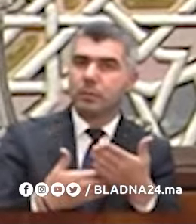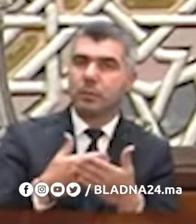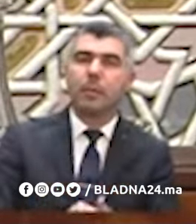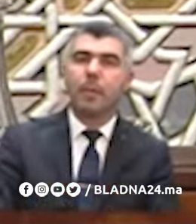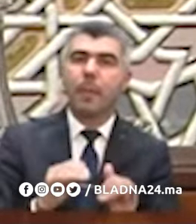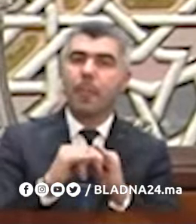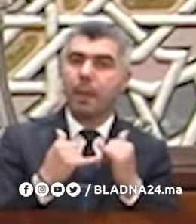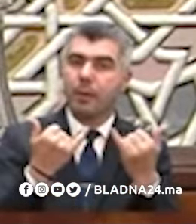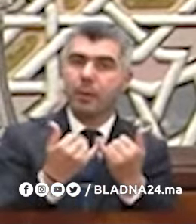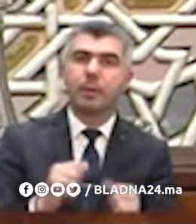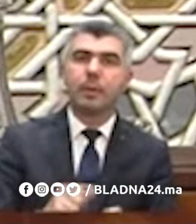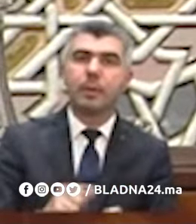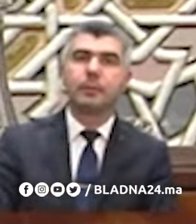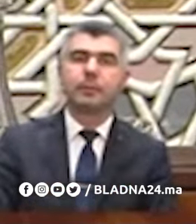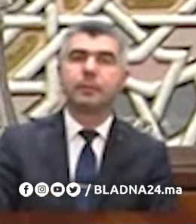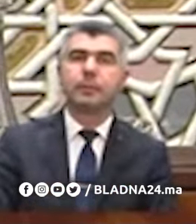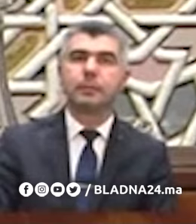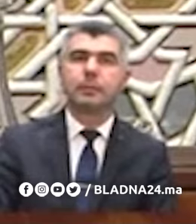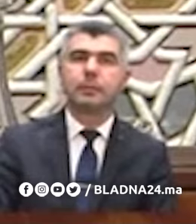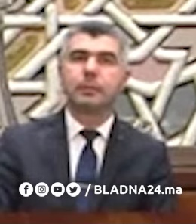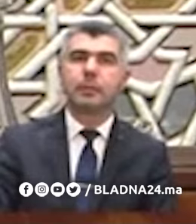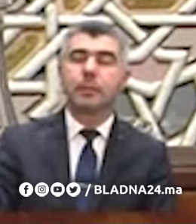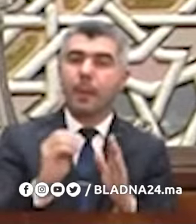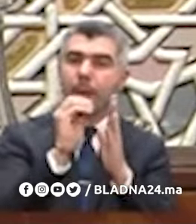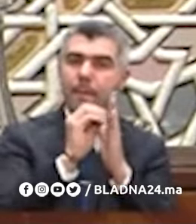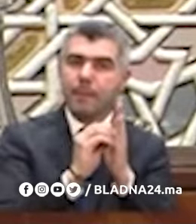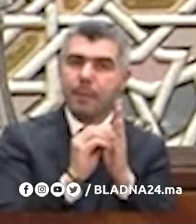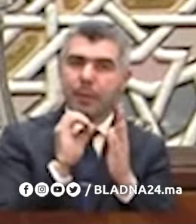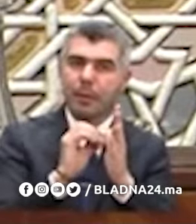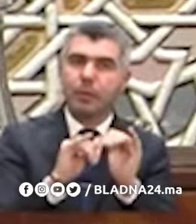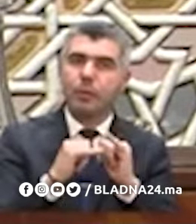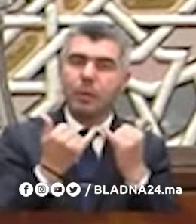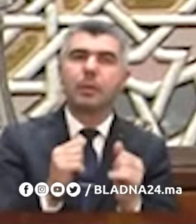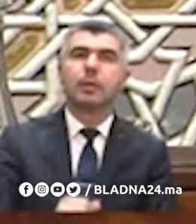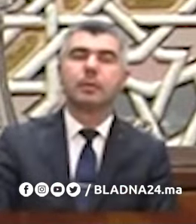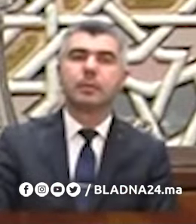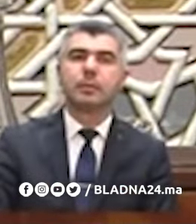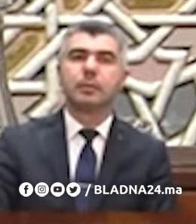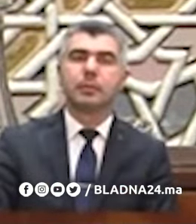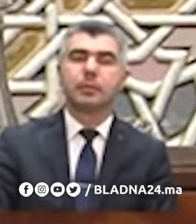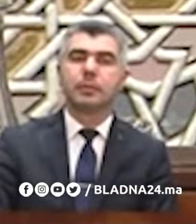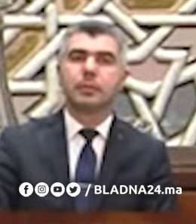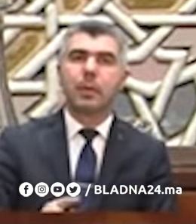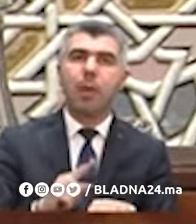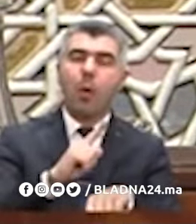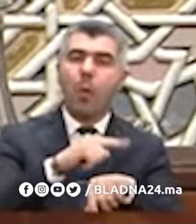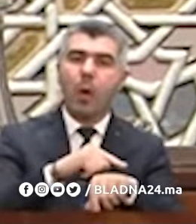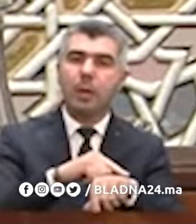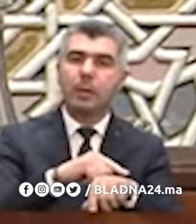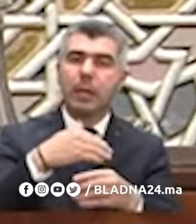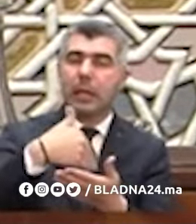الجلسه، وكنت قلت باش يتسجل في المحضر ديال الجلسه، لانه توزيع الوقت ما يمكنش